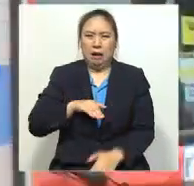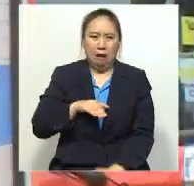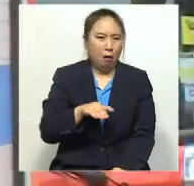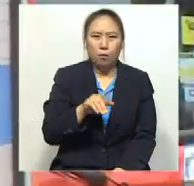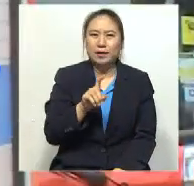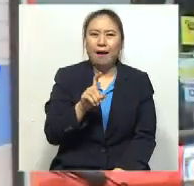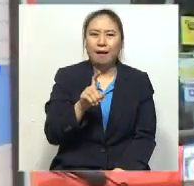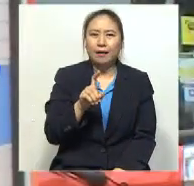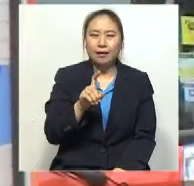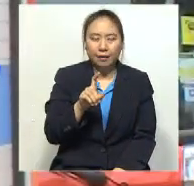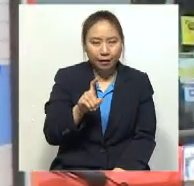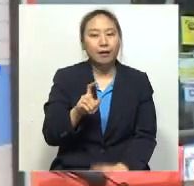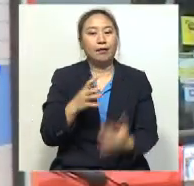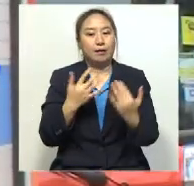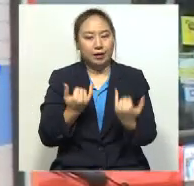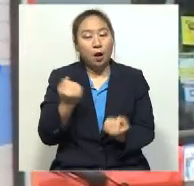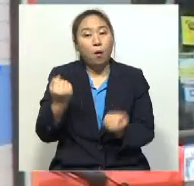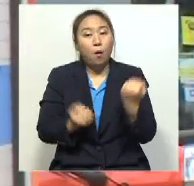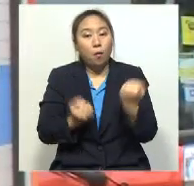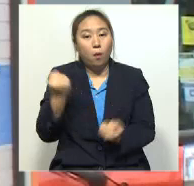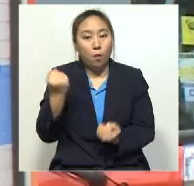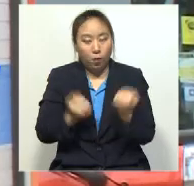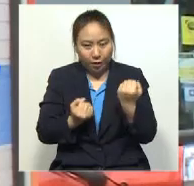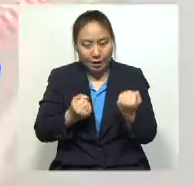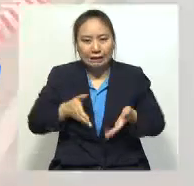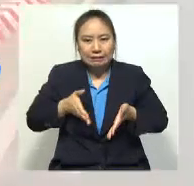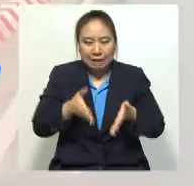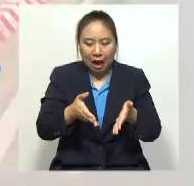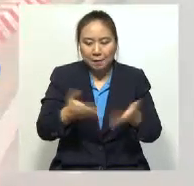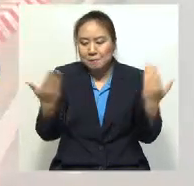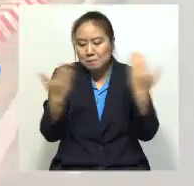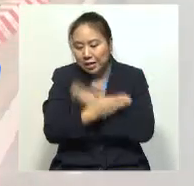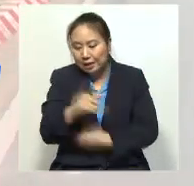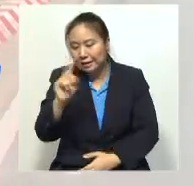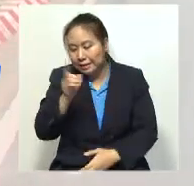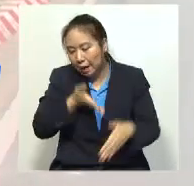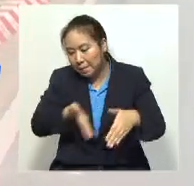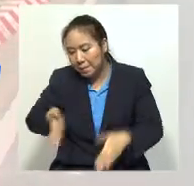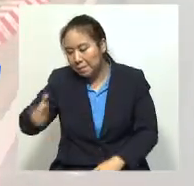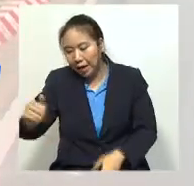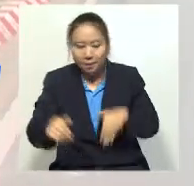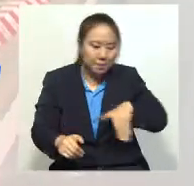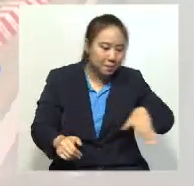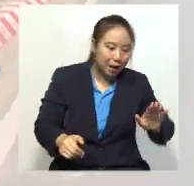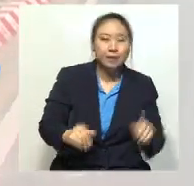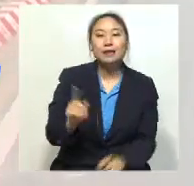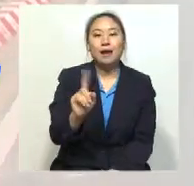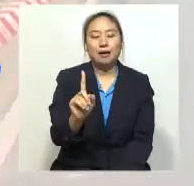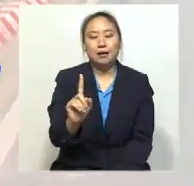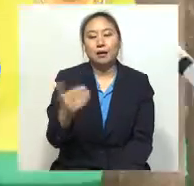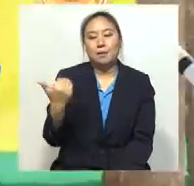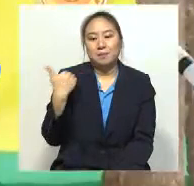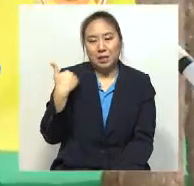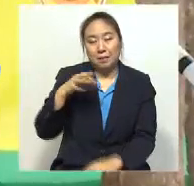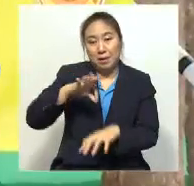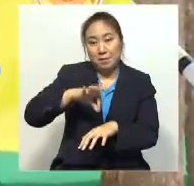ปมาได้จากนี้เนี่ยรถที่จะสัญจรไปในเส้นทางไหนได้บ้างทางเลี่ยงมีเส้นทางไหนบ้างมีเป็นลักษณะของ Google